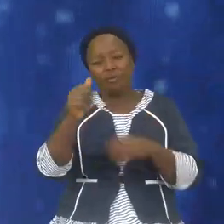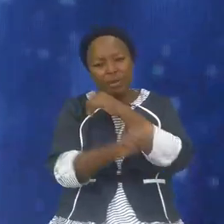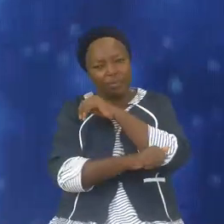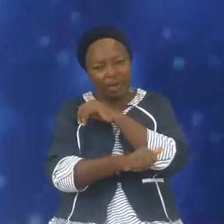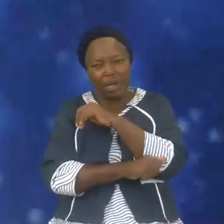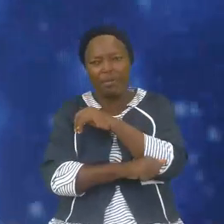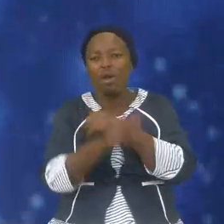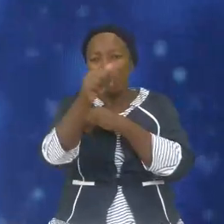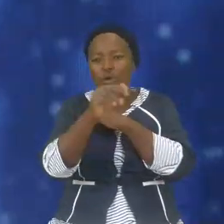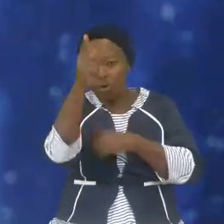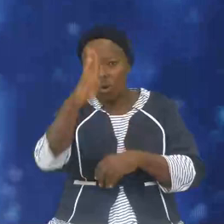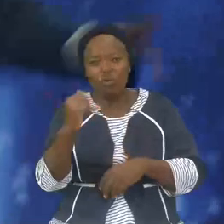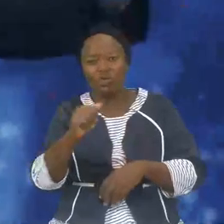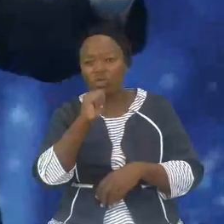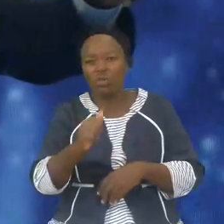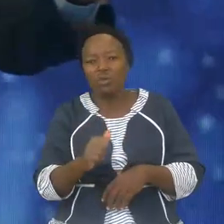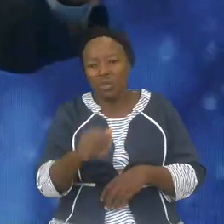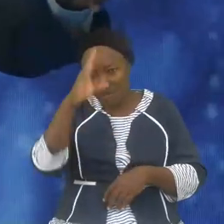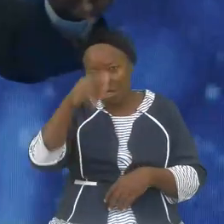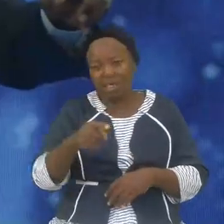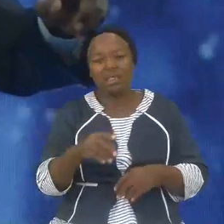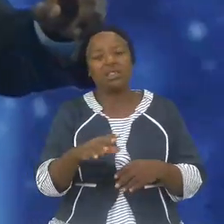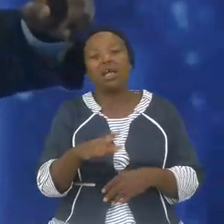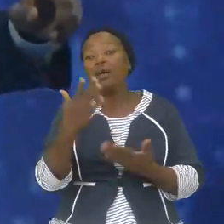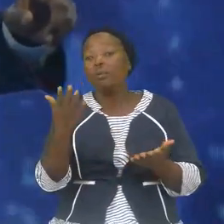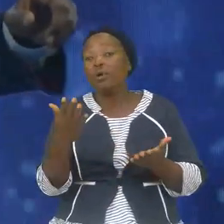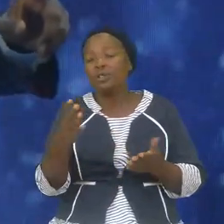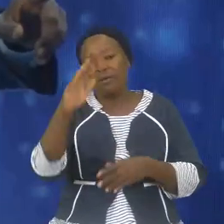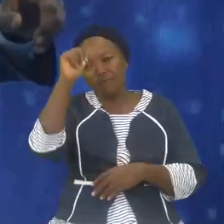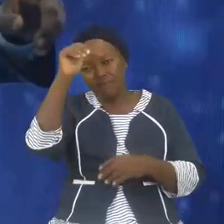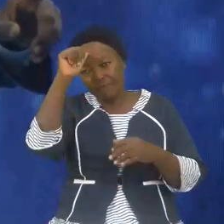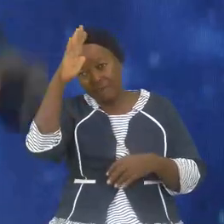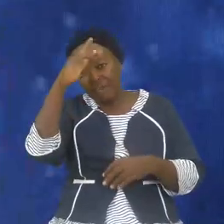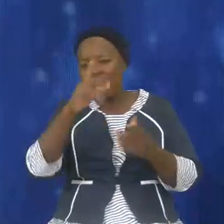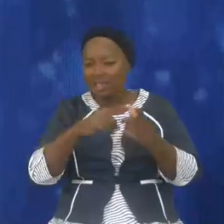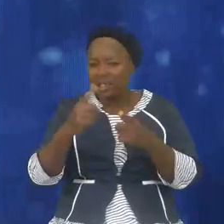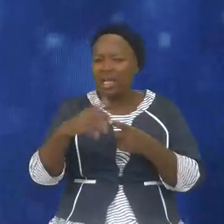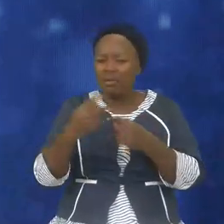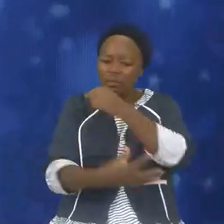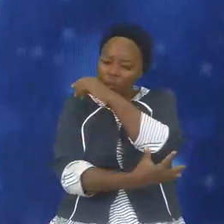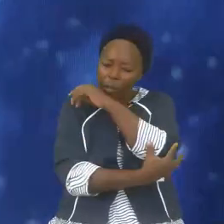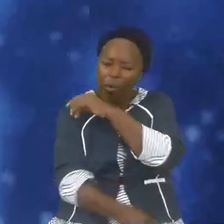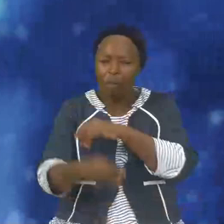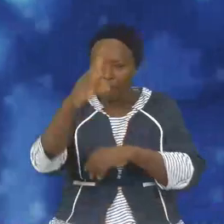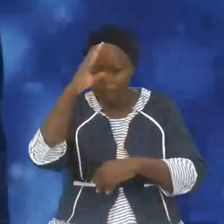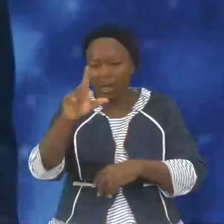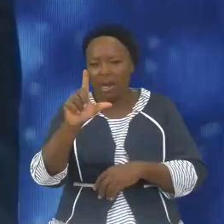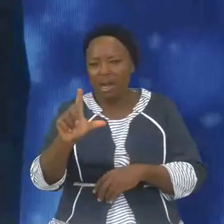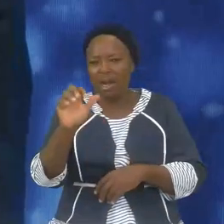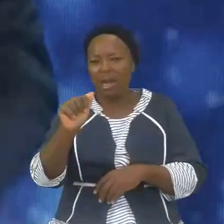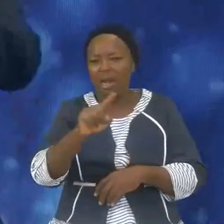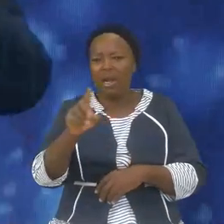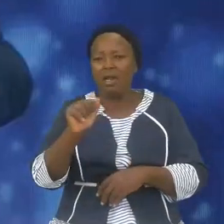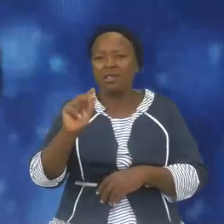d'Abraham. Dieu n'était pas son père. Et puis, le pauvre Lazare était mort.